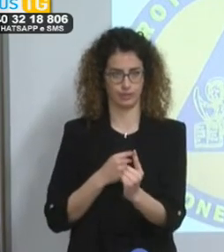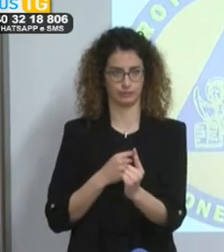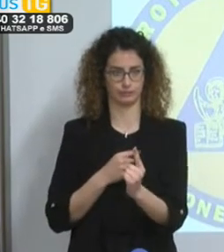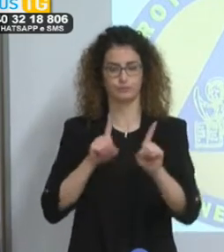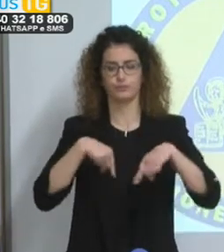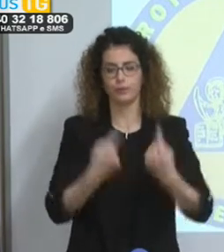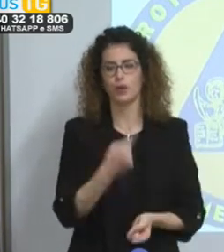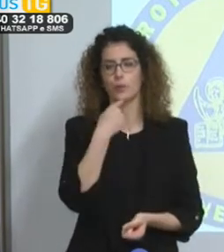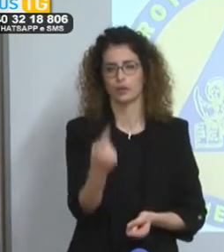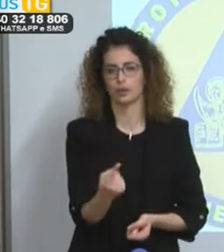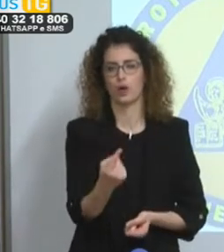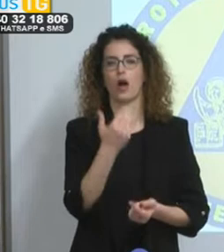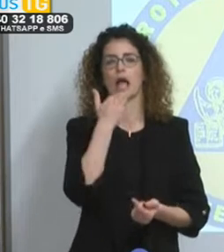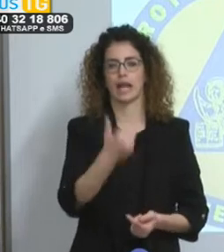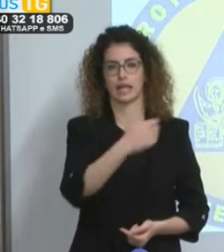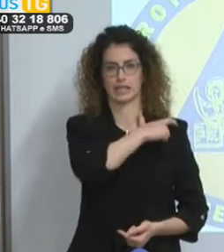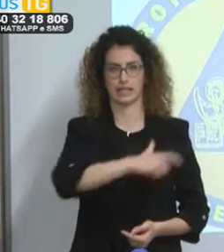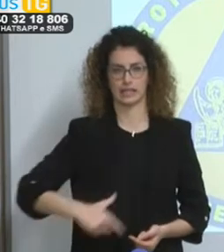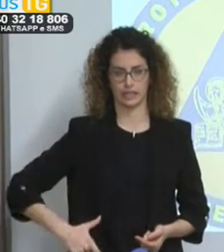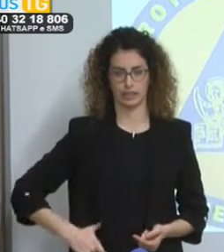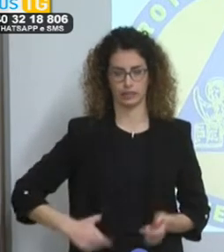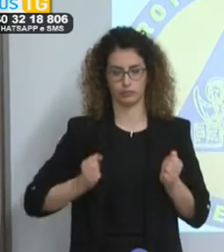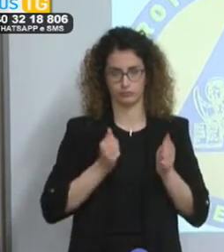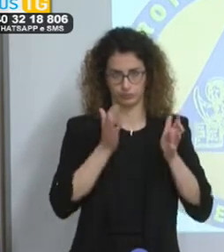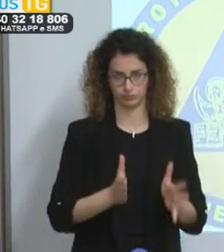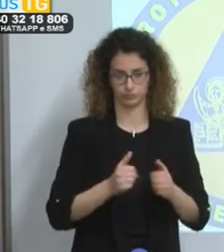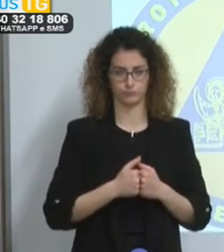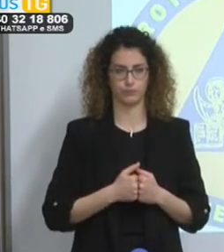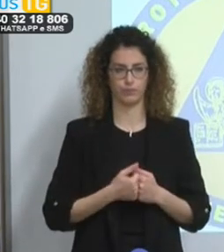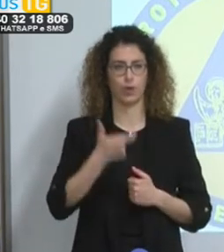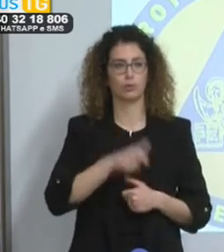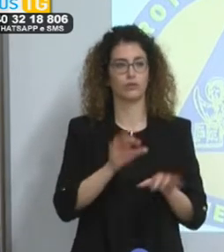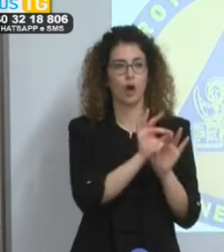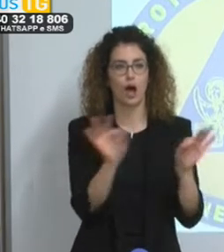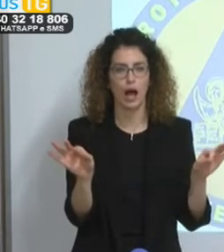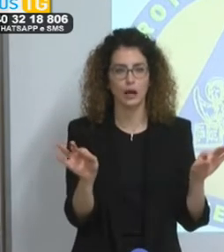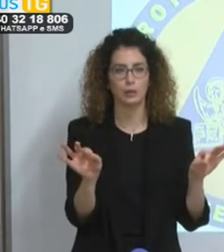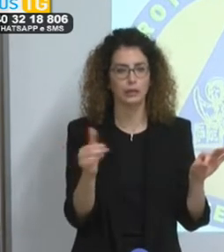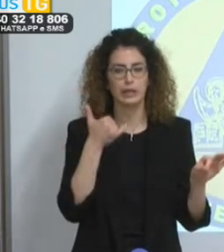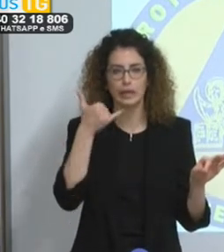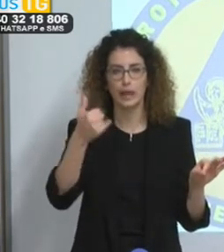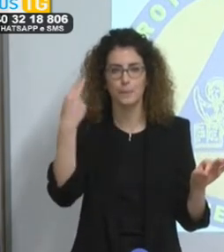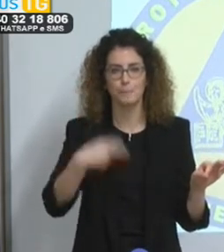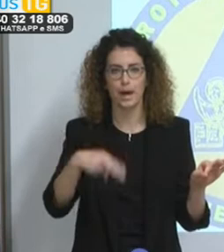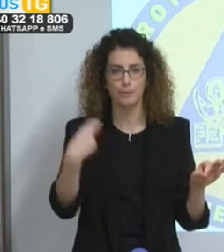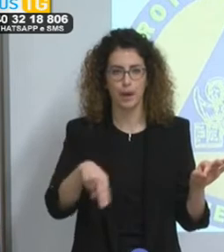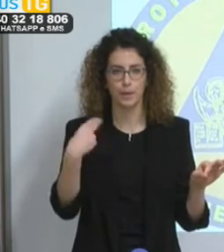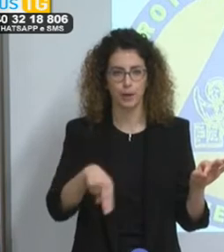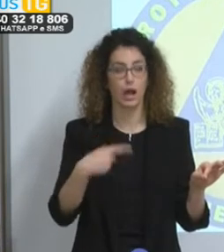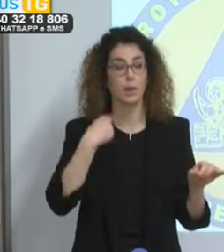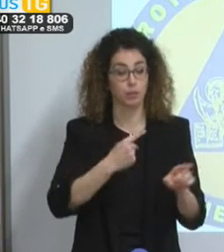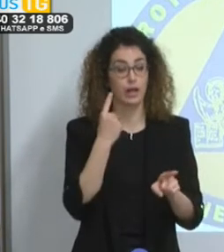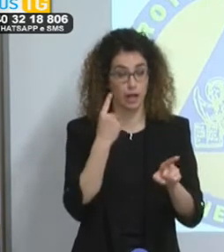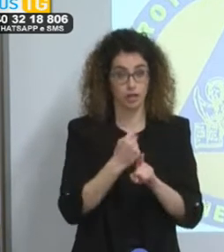Dopodiché vi dico, ringrazio i sindaci che si sono messi a disposizione, perché alcuni non rispondono, questo lo dovete